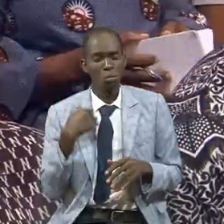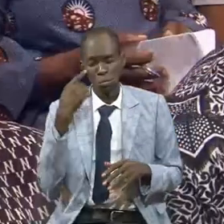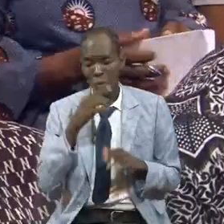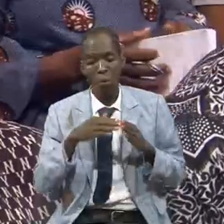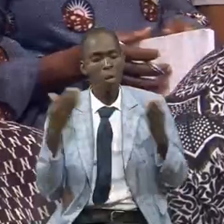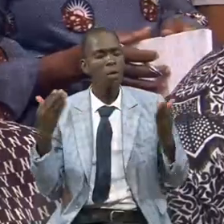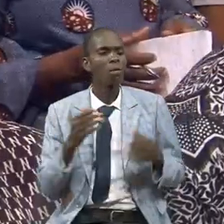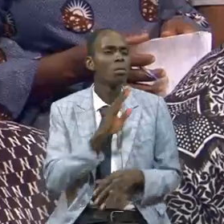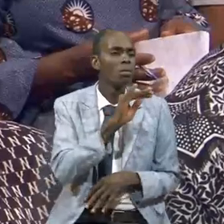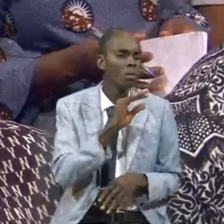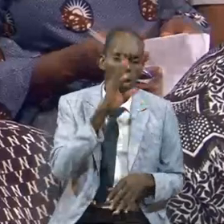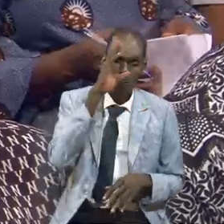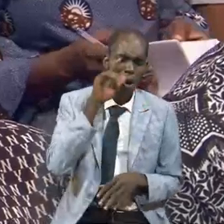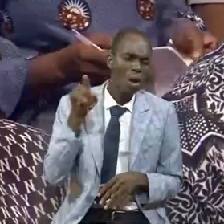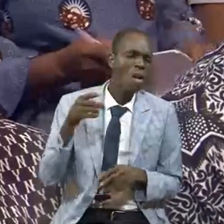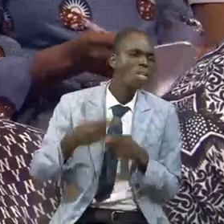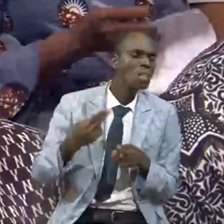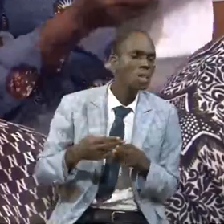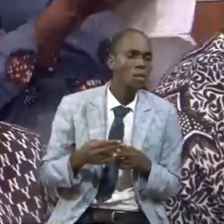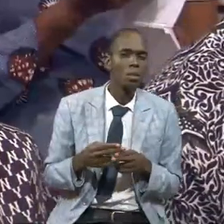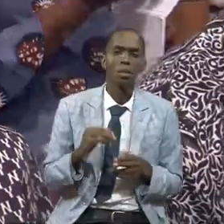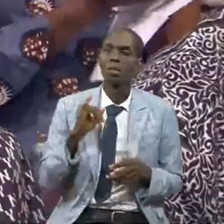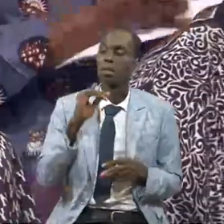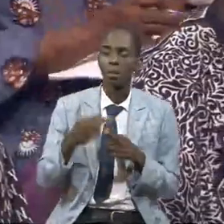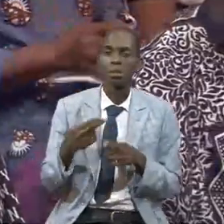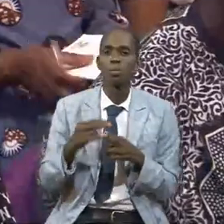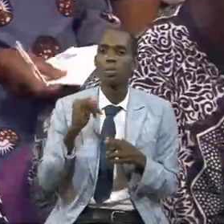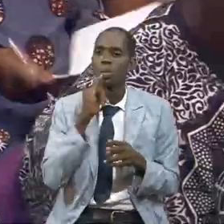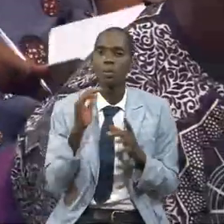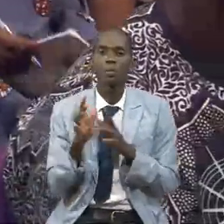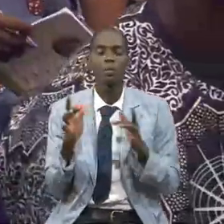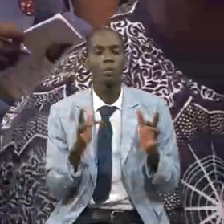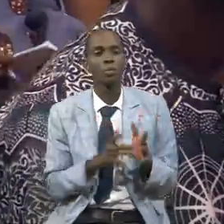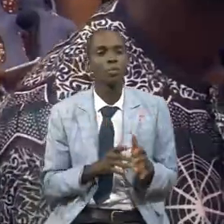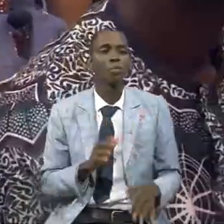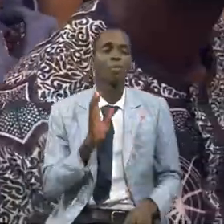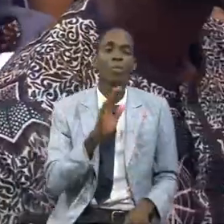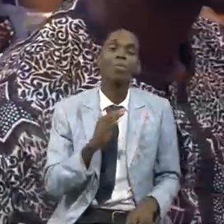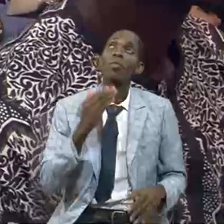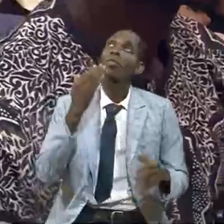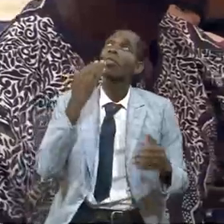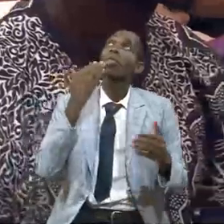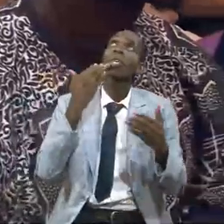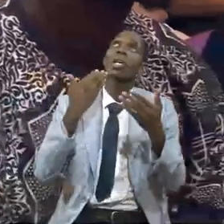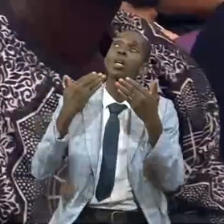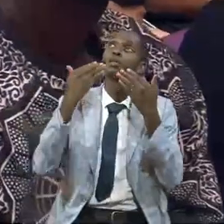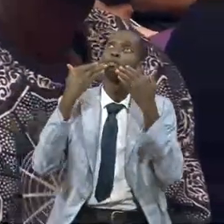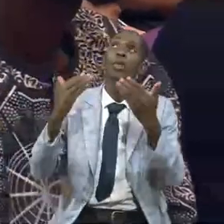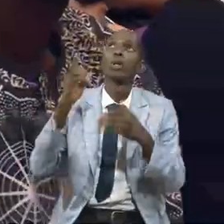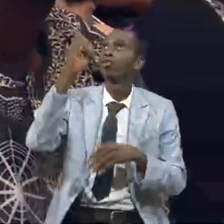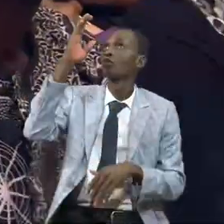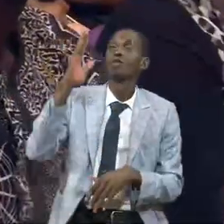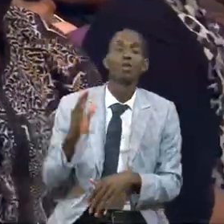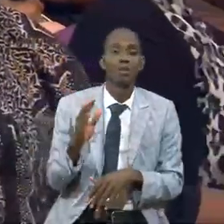nom? Finalement, il savait que c'était Jésus. Et que donc, gloire à Dieu, que l'homme là est